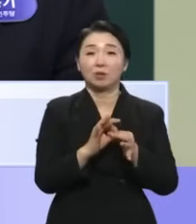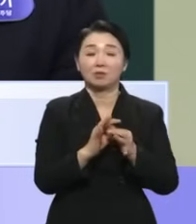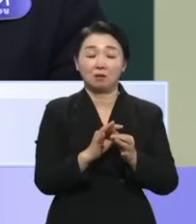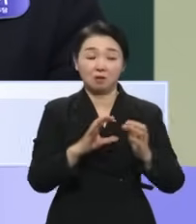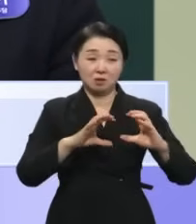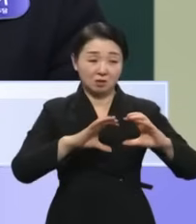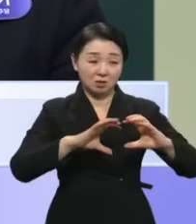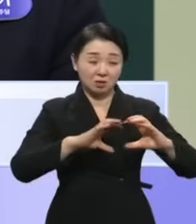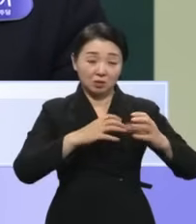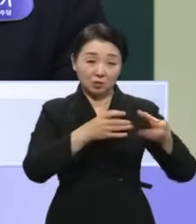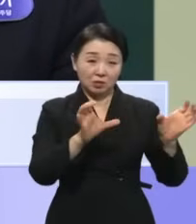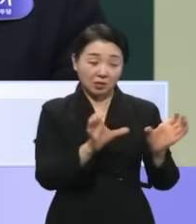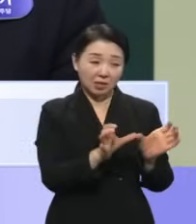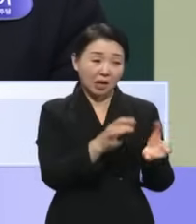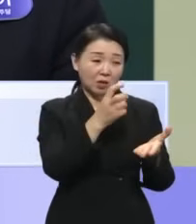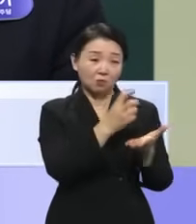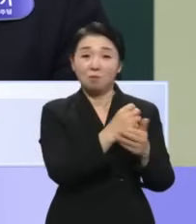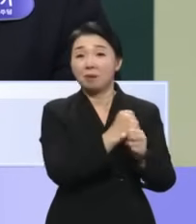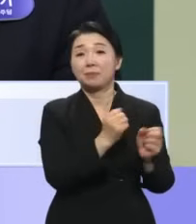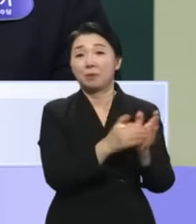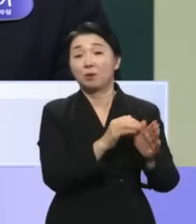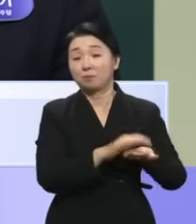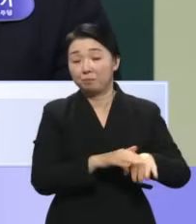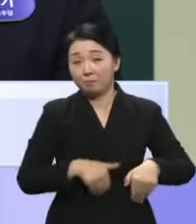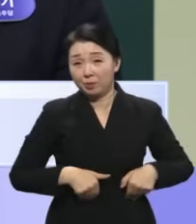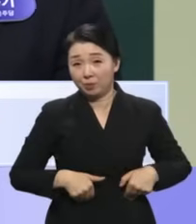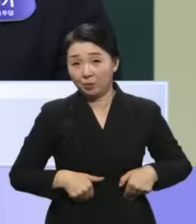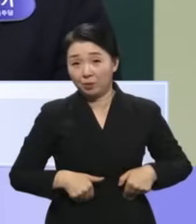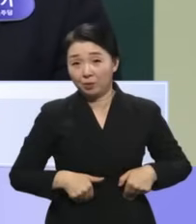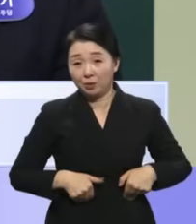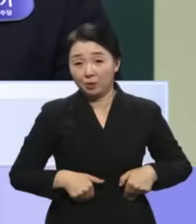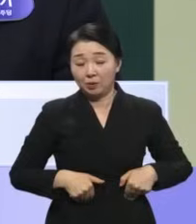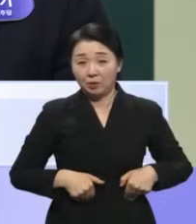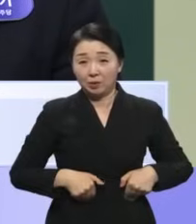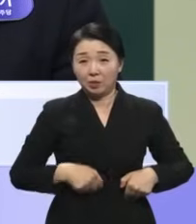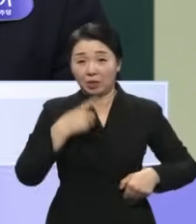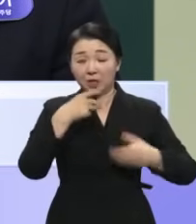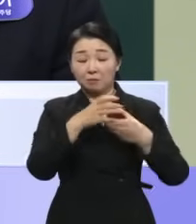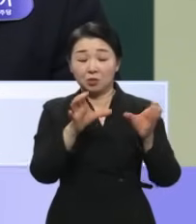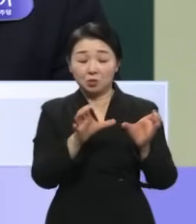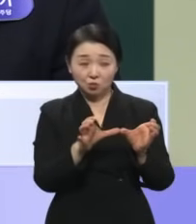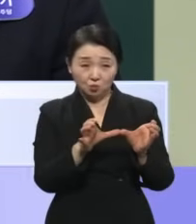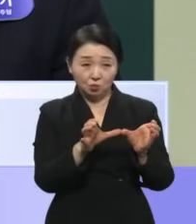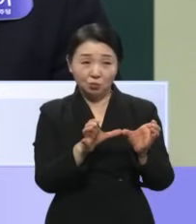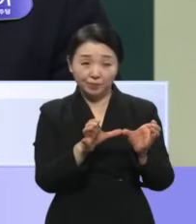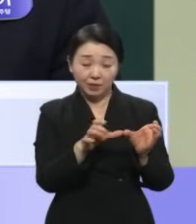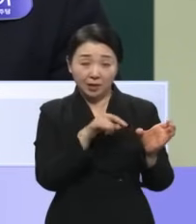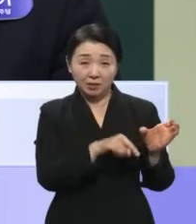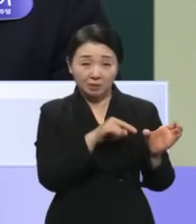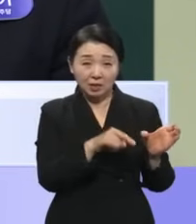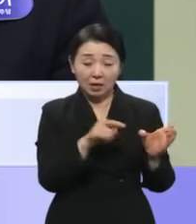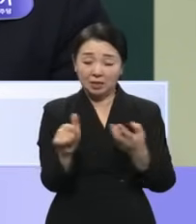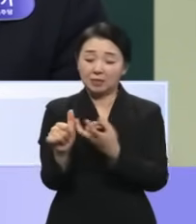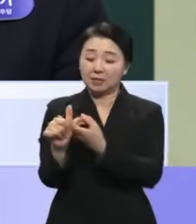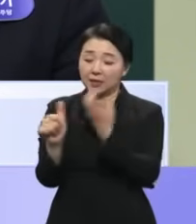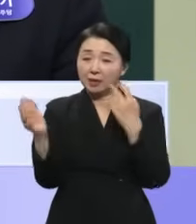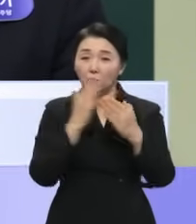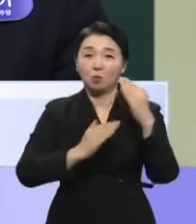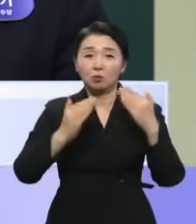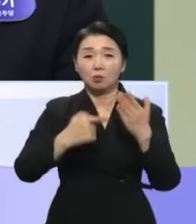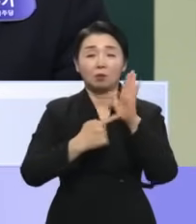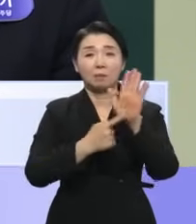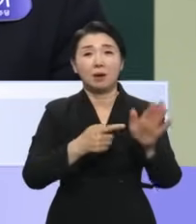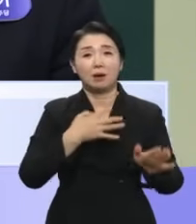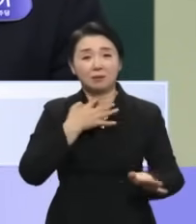만들어내는 그런 과정입니다 그래서 그 정당에서는 어 공식적인 입장으로서는 탄핵을 이야기한 적이 없다라고 이야기하는 것이 당연하고